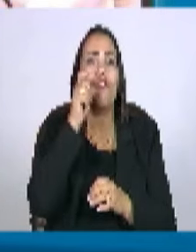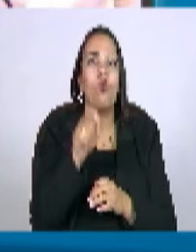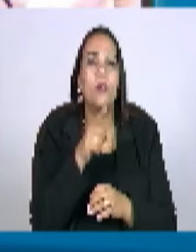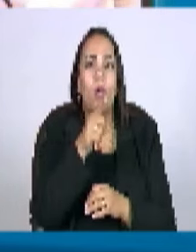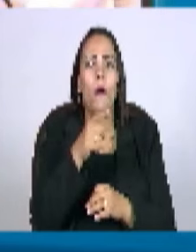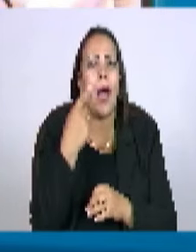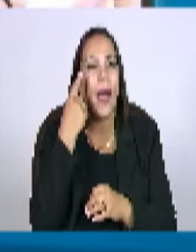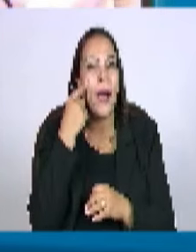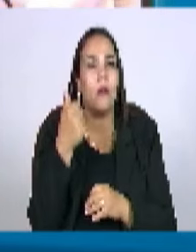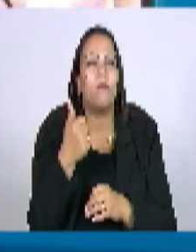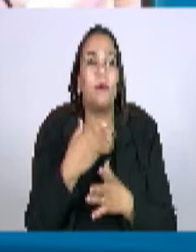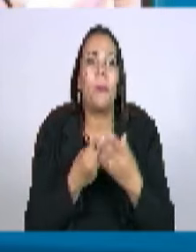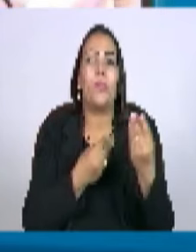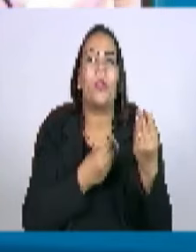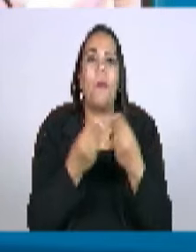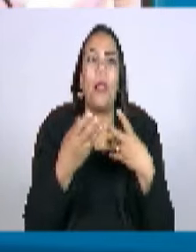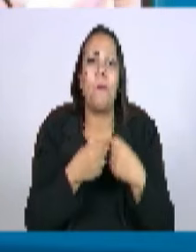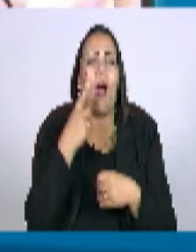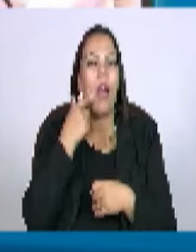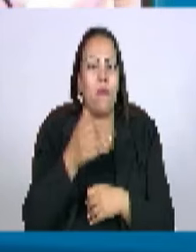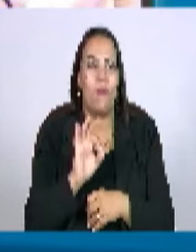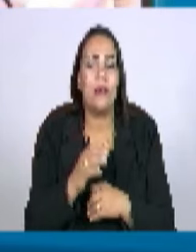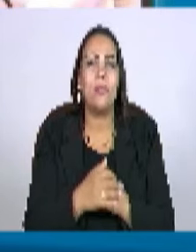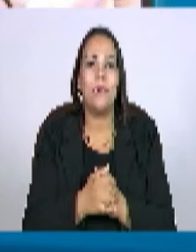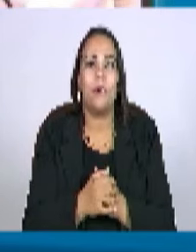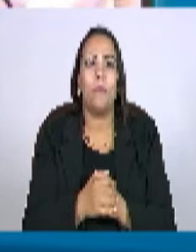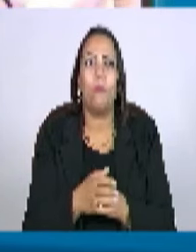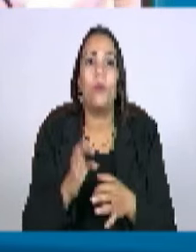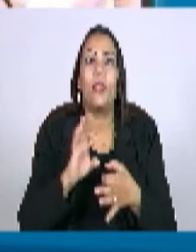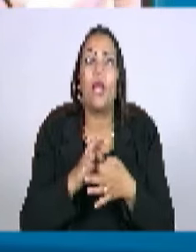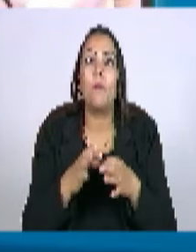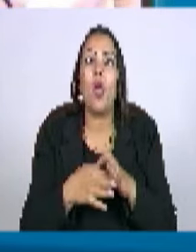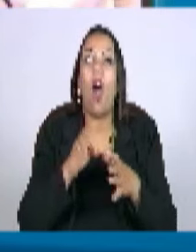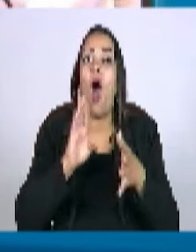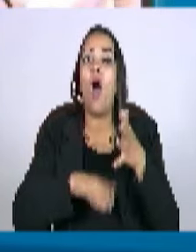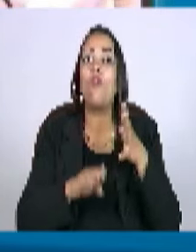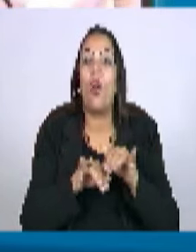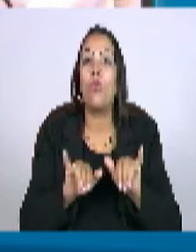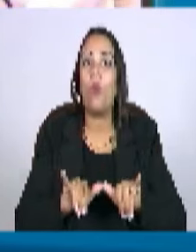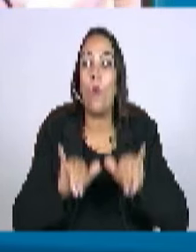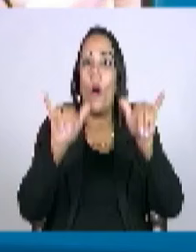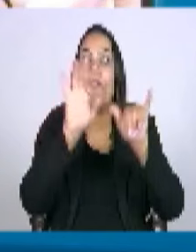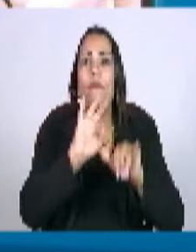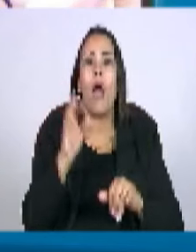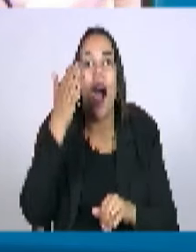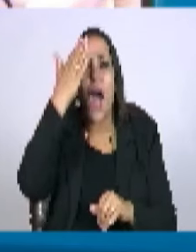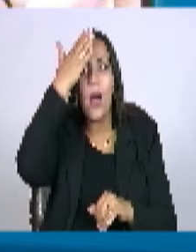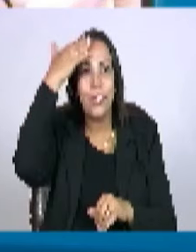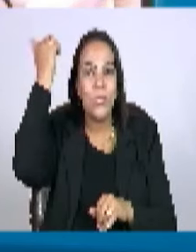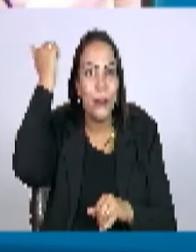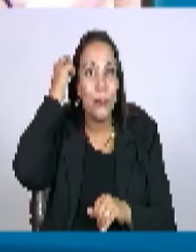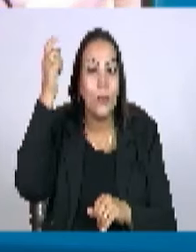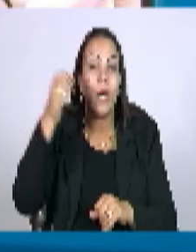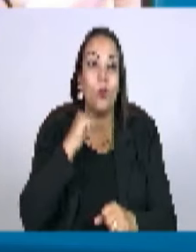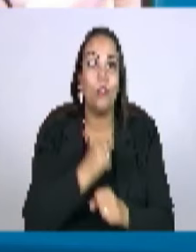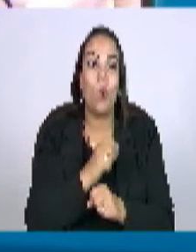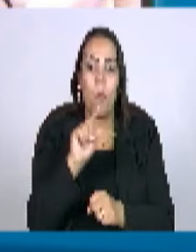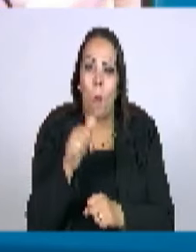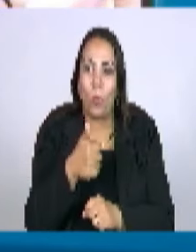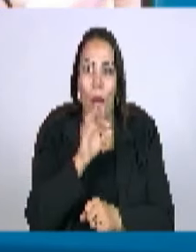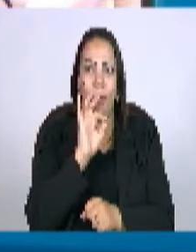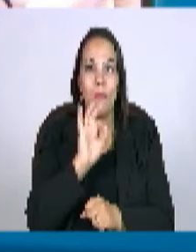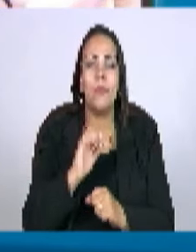يعني تعاملت معاها وعرفها كويس جمعيه الطفوله والتنميه باسيوط ودي عامله شغل متميز